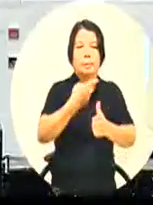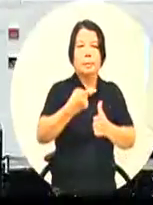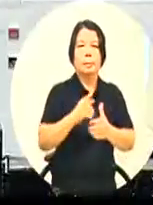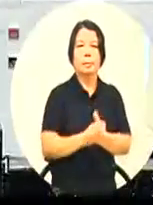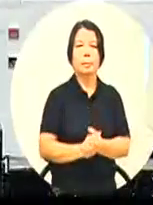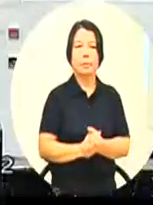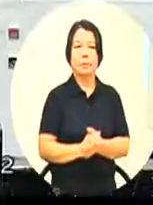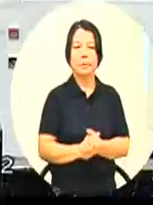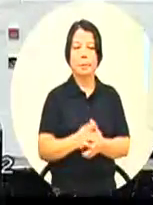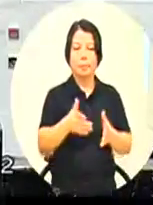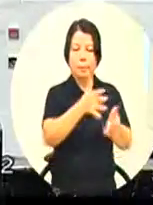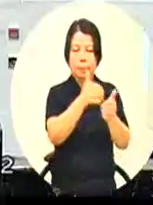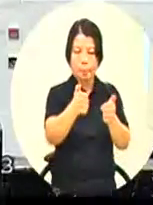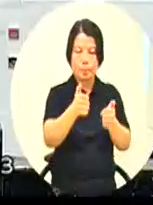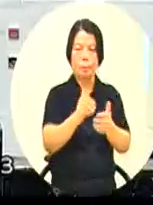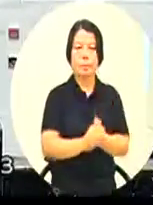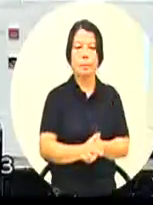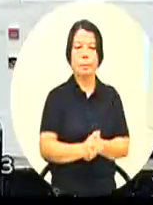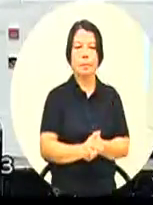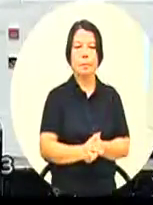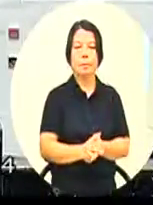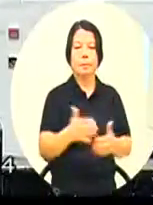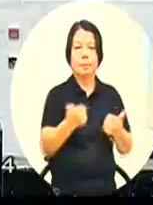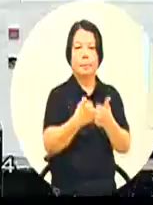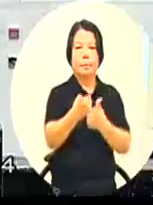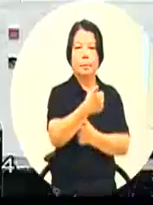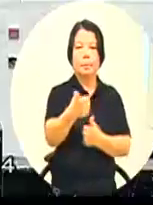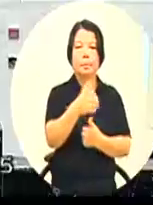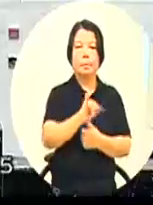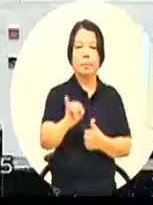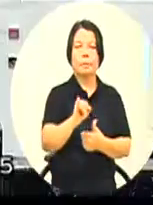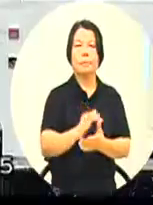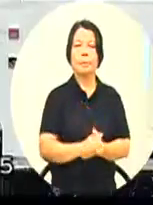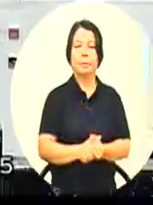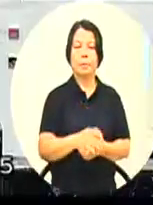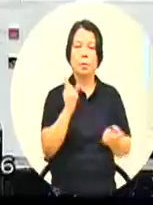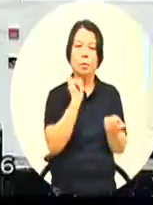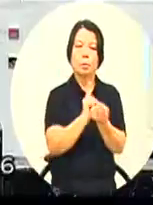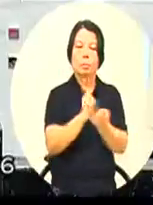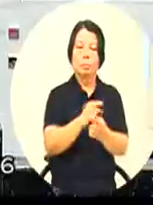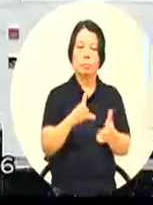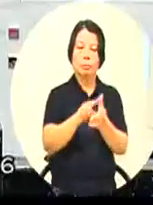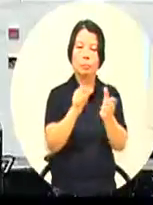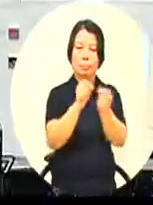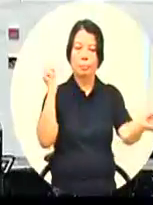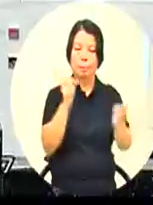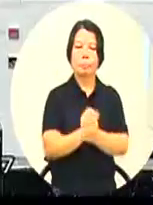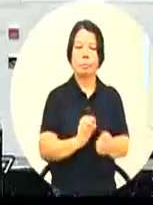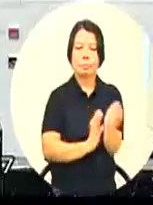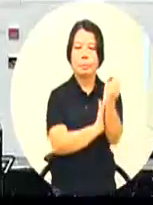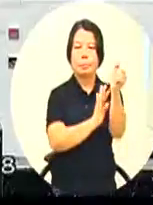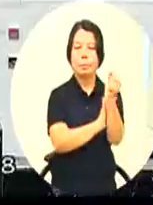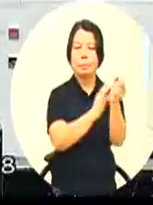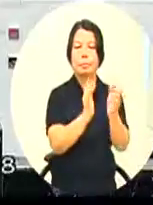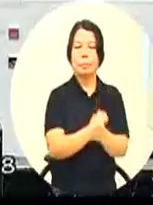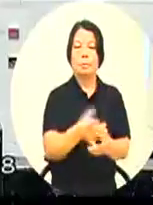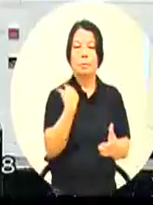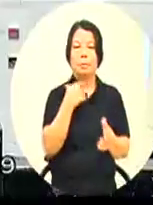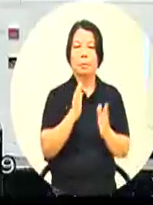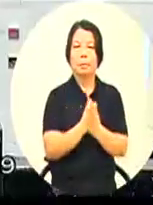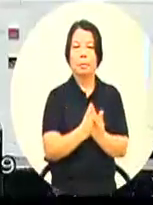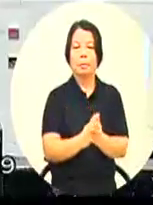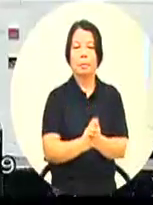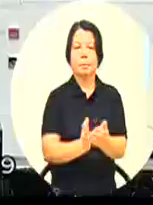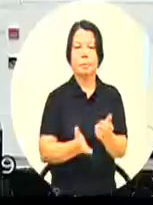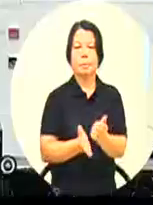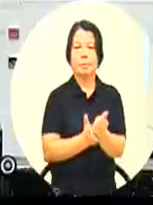一件就是要感谢我们各位议员先生女士对我们长期以来的支持还有策力，不但